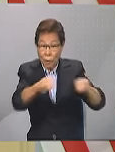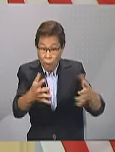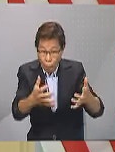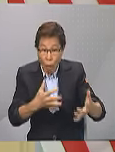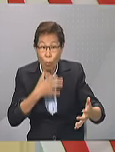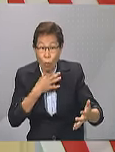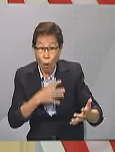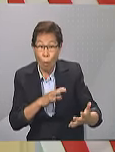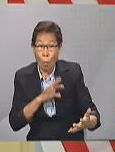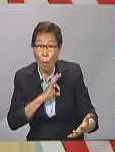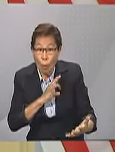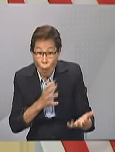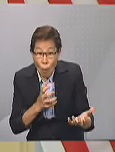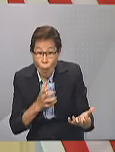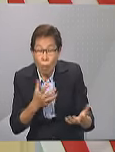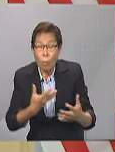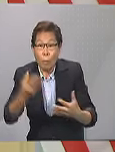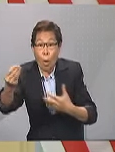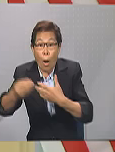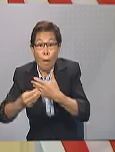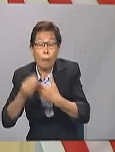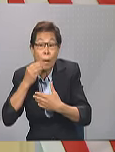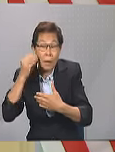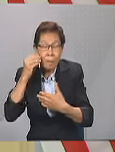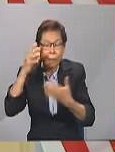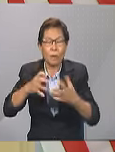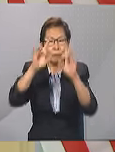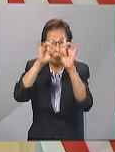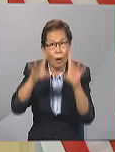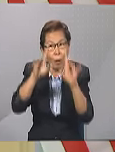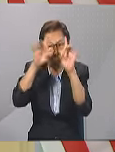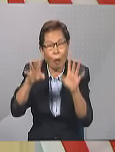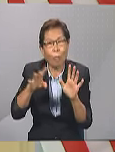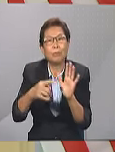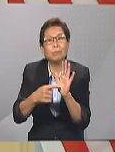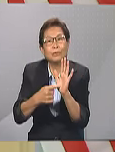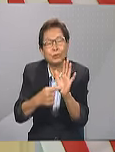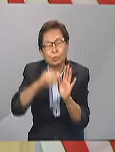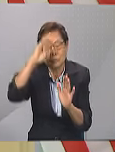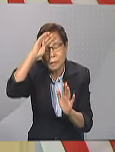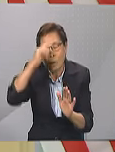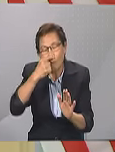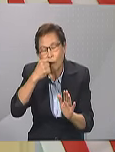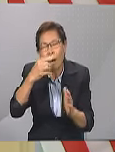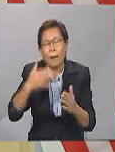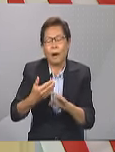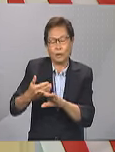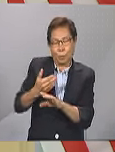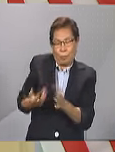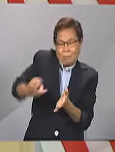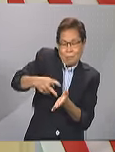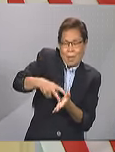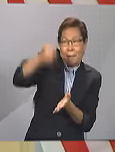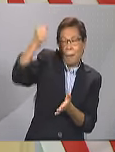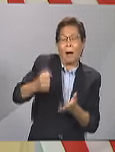pulang perlu menjalani jaringan gejala sebelum menaiki Bas dan